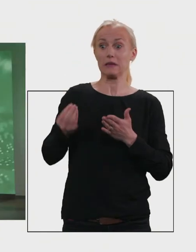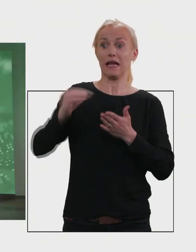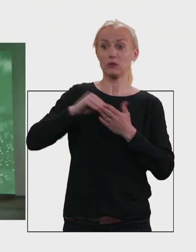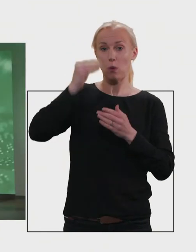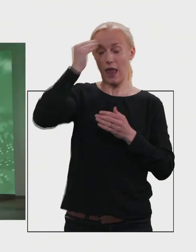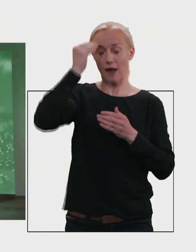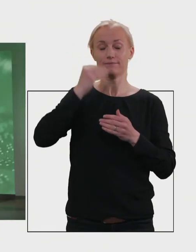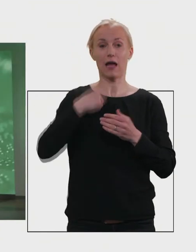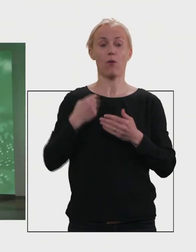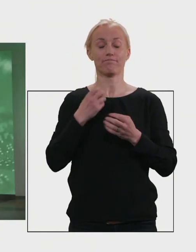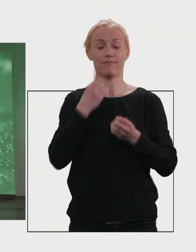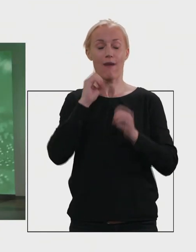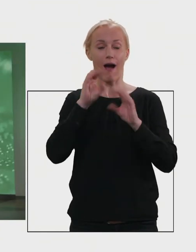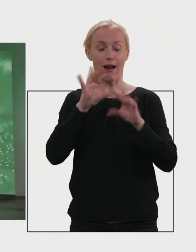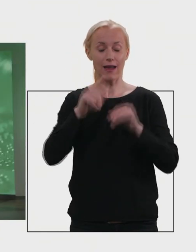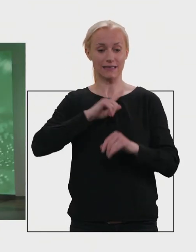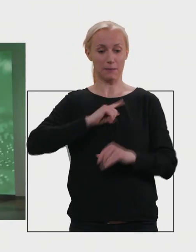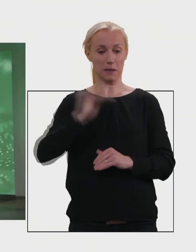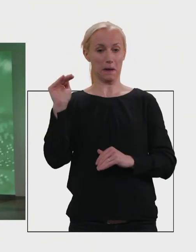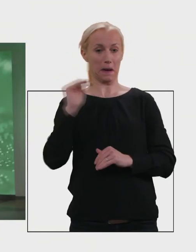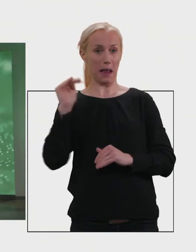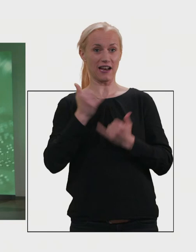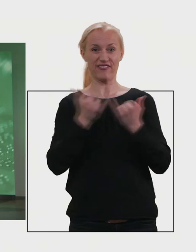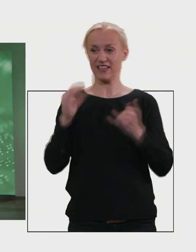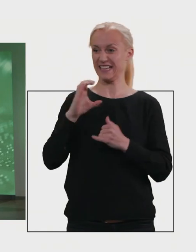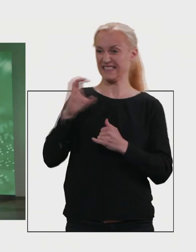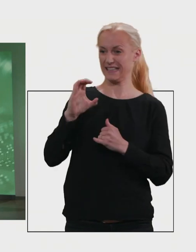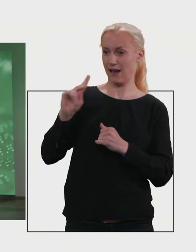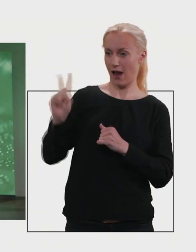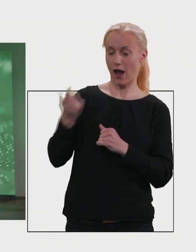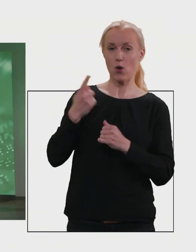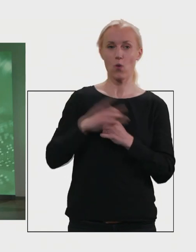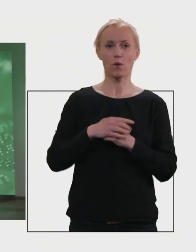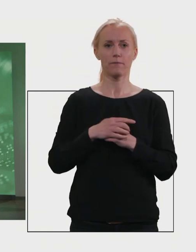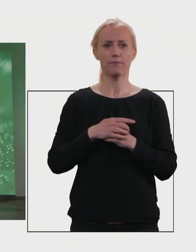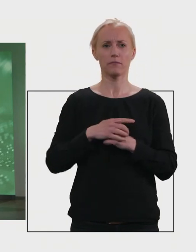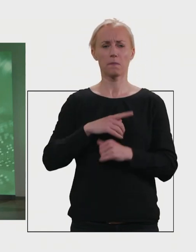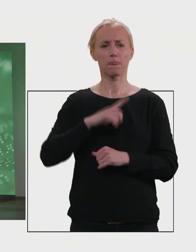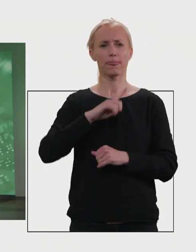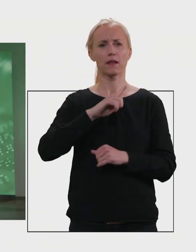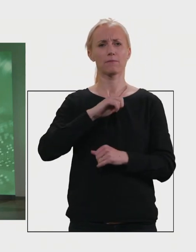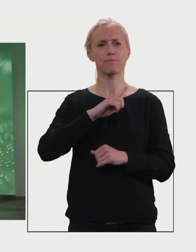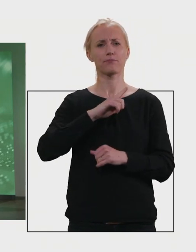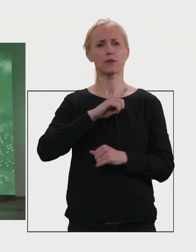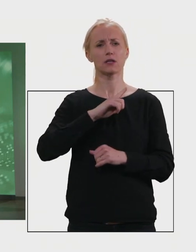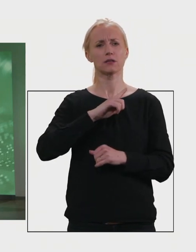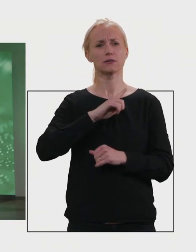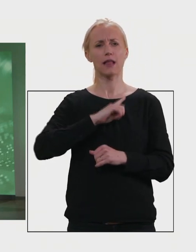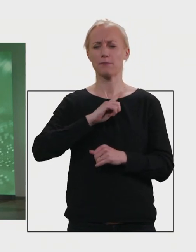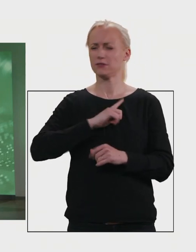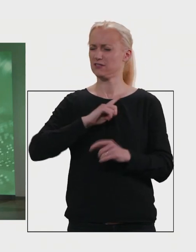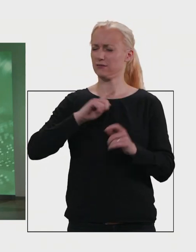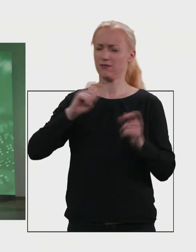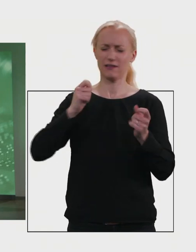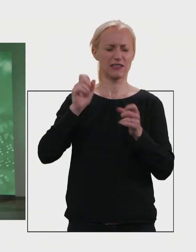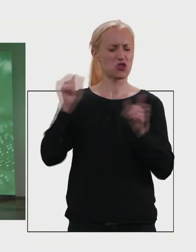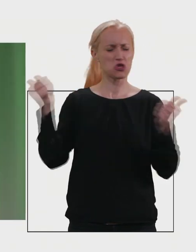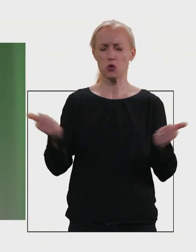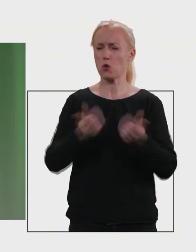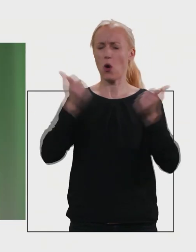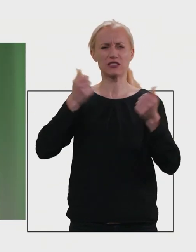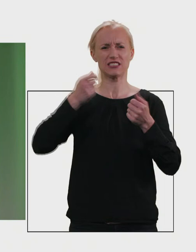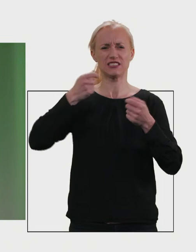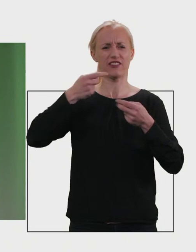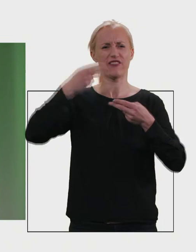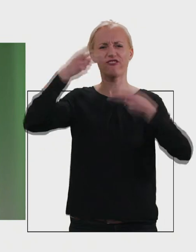bin klein, genauso wie Christine. Ich finde, ich habe die geilste Frisur, die man haben kann,